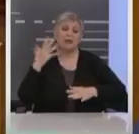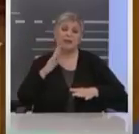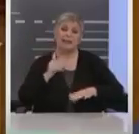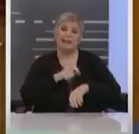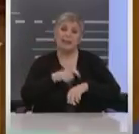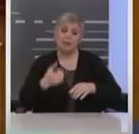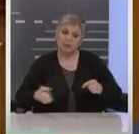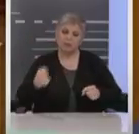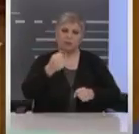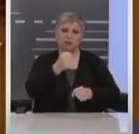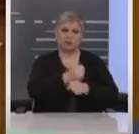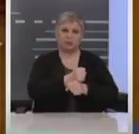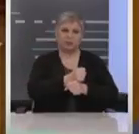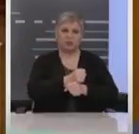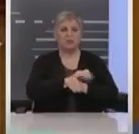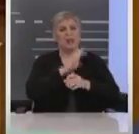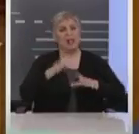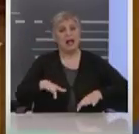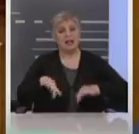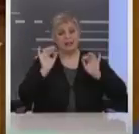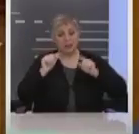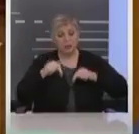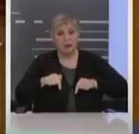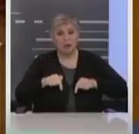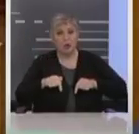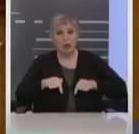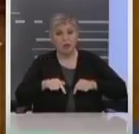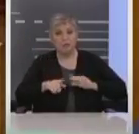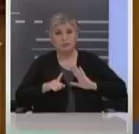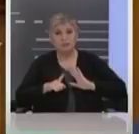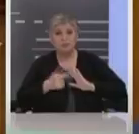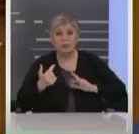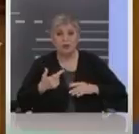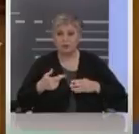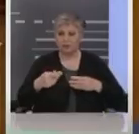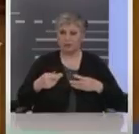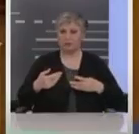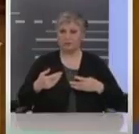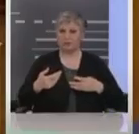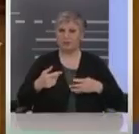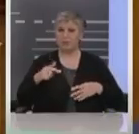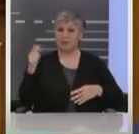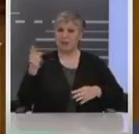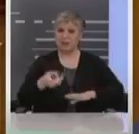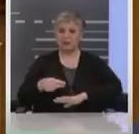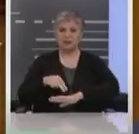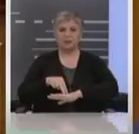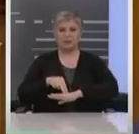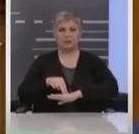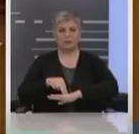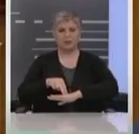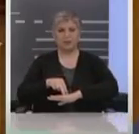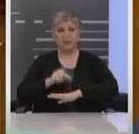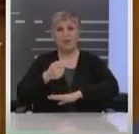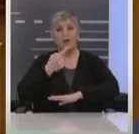τα μηδενίσουμε όλα. Είμαστε σε σημείο μηδέν. Όταν λέτε λοιπόν κάτι απέναντι στον ελληνικό λαό, έχετε και την